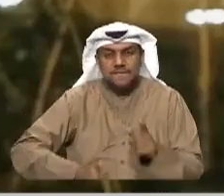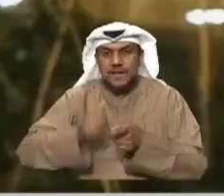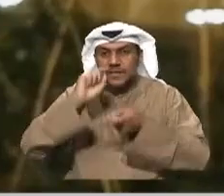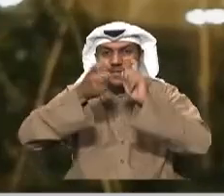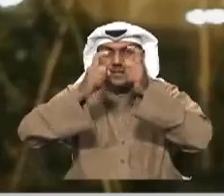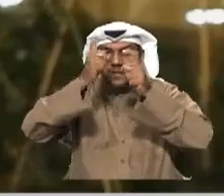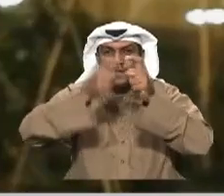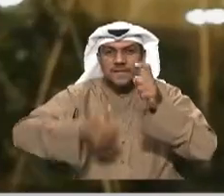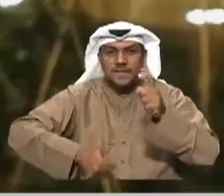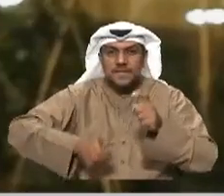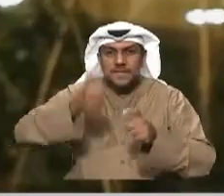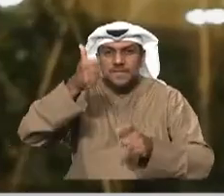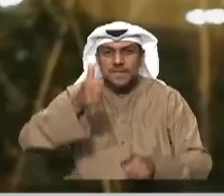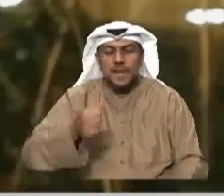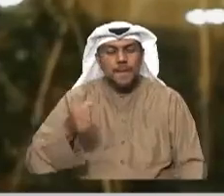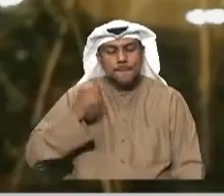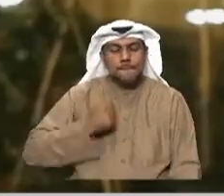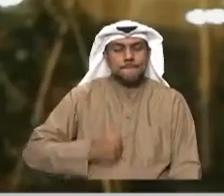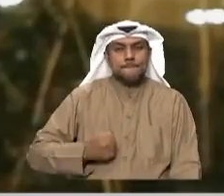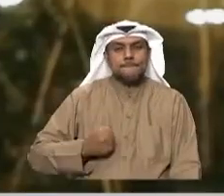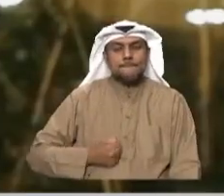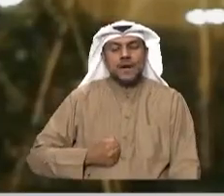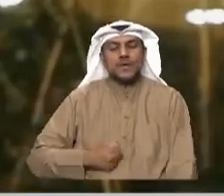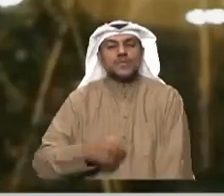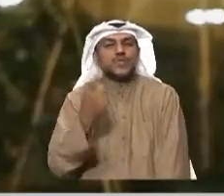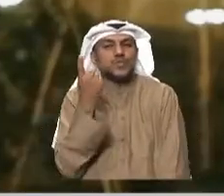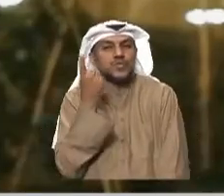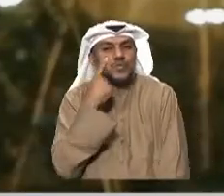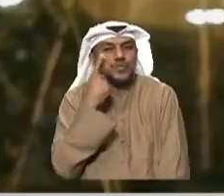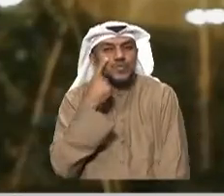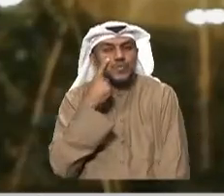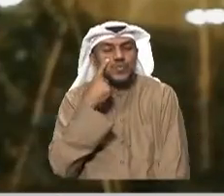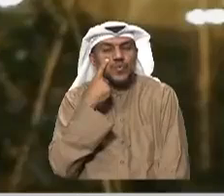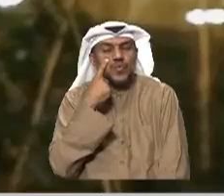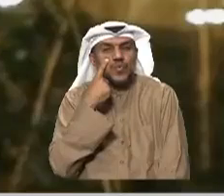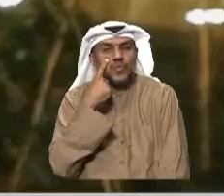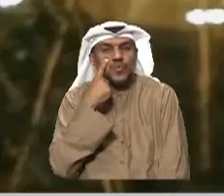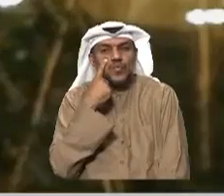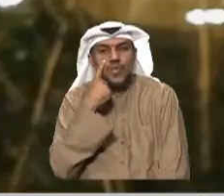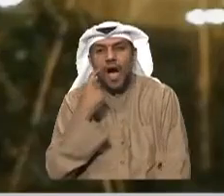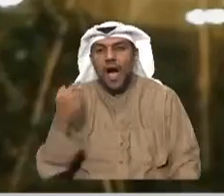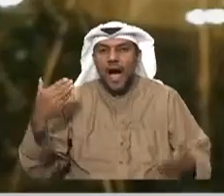الحسم المصيرية مع المنتخب البحريني هي من ستحدد مقعد المرحلة